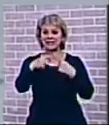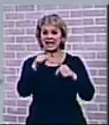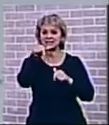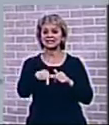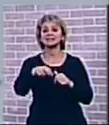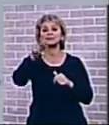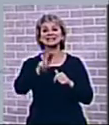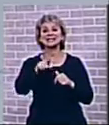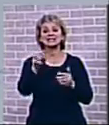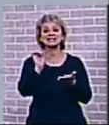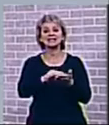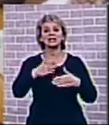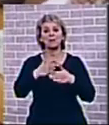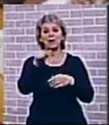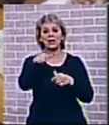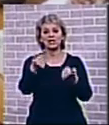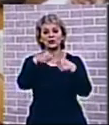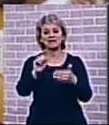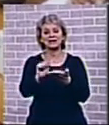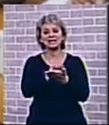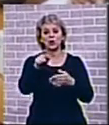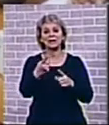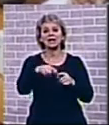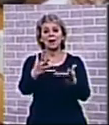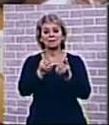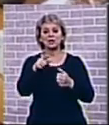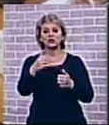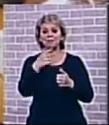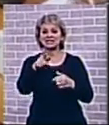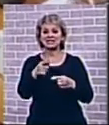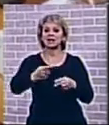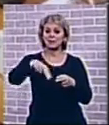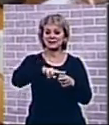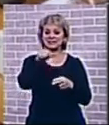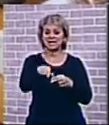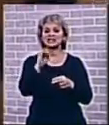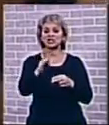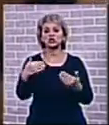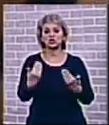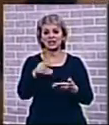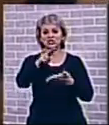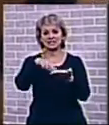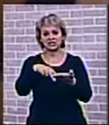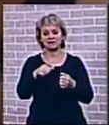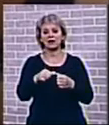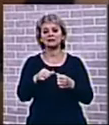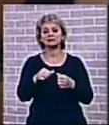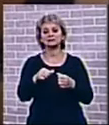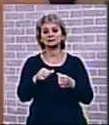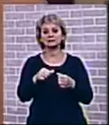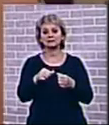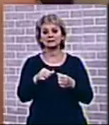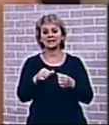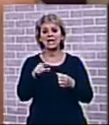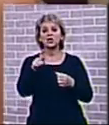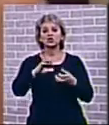наследство. Специалисты центра помогают оформлять документы для получения материальной компенсации и жилищных сертификатов. У